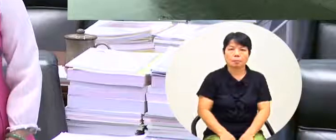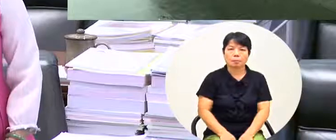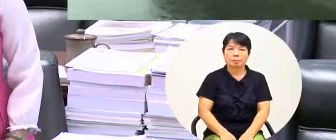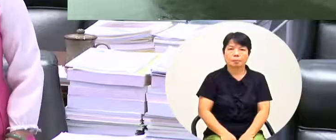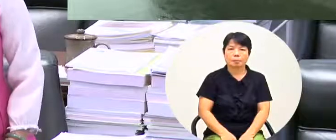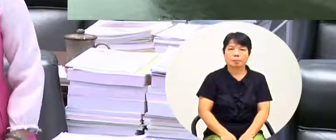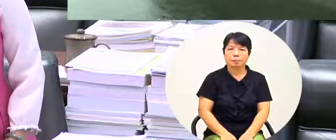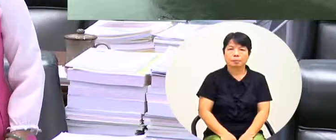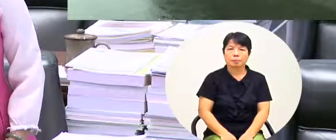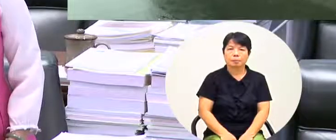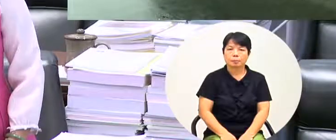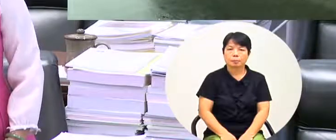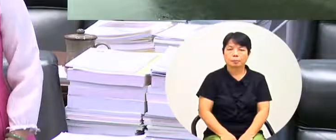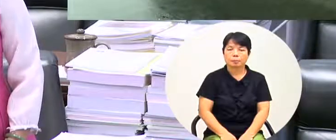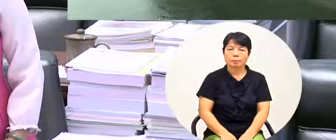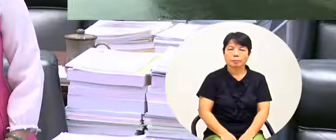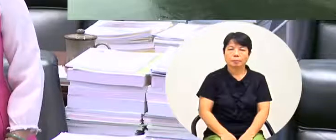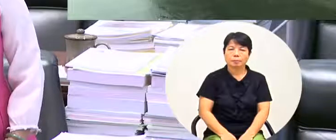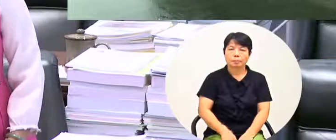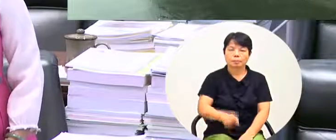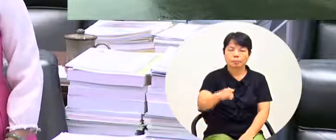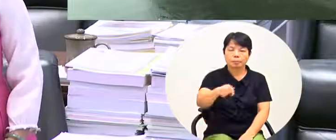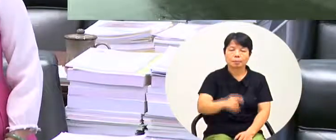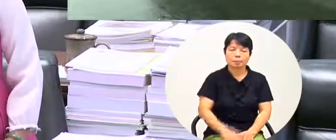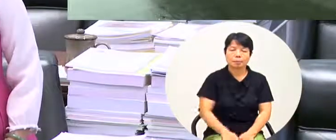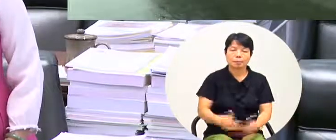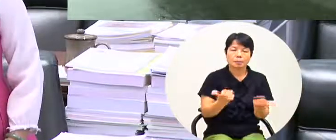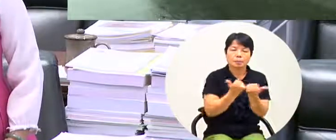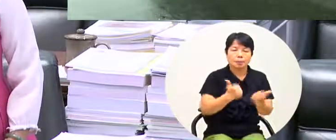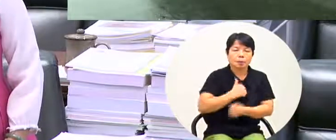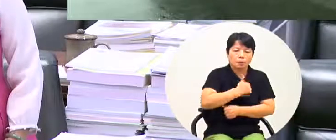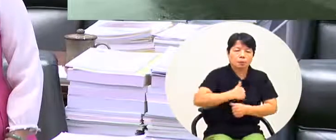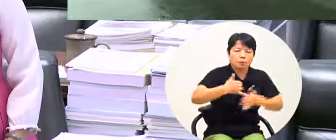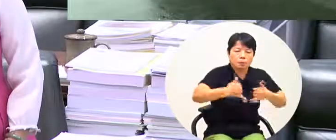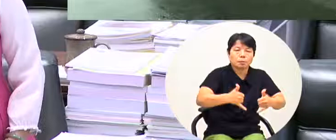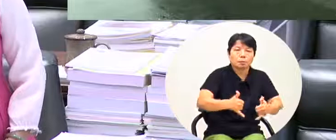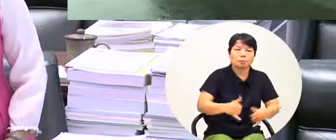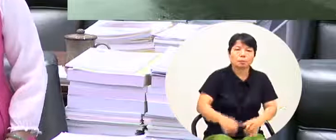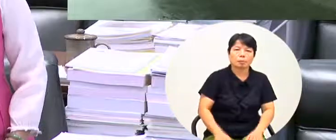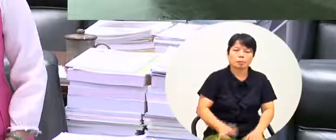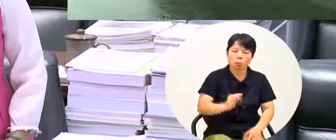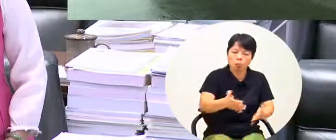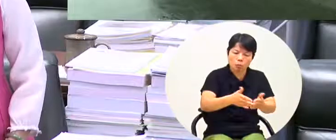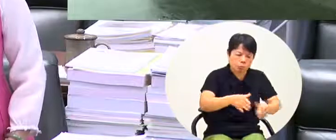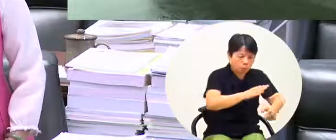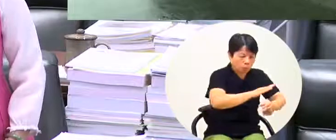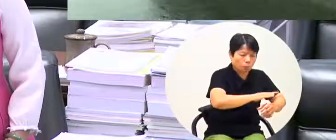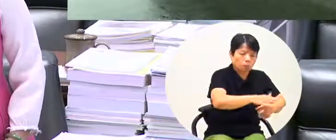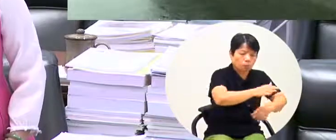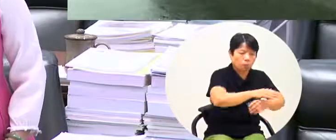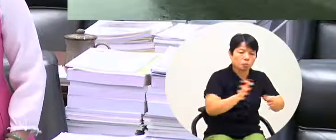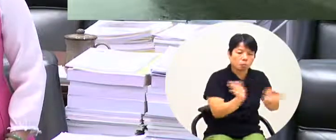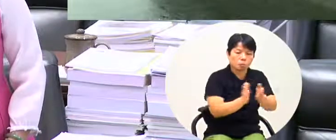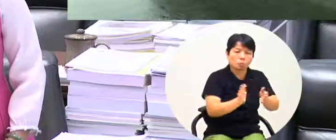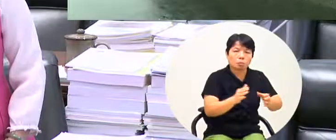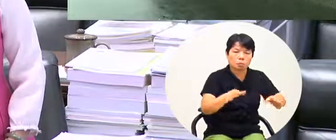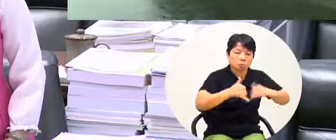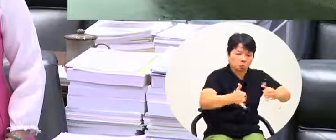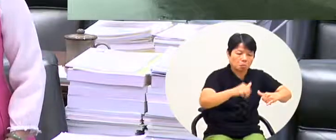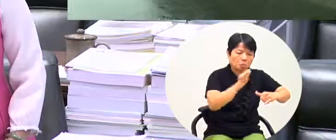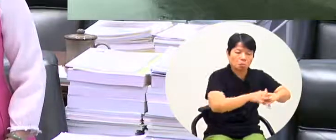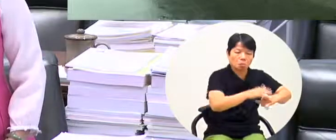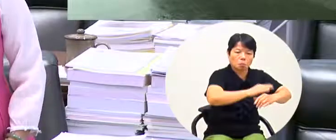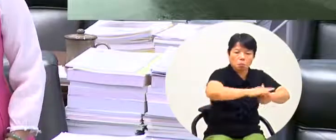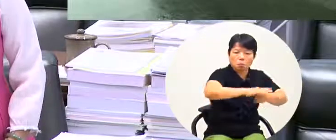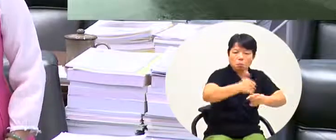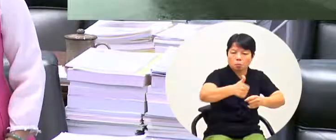这条是德贤路220巷，也是很奇怪的是，为什么这边铺的好好的啊，这边都没铺？那这边居民也在抗议说啊，我